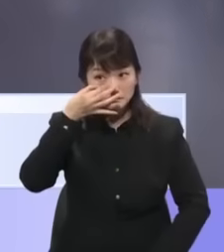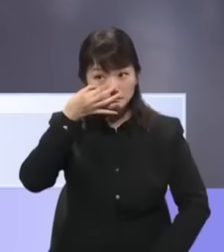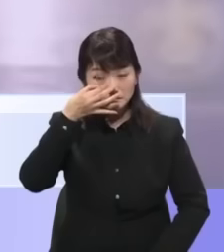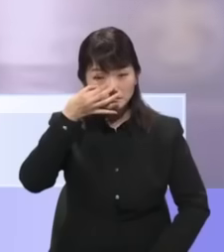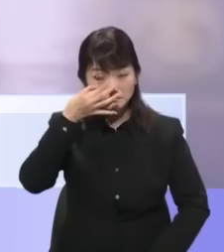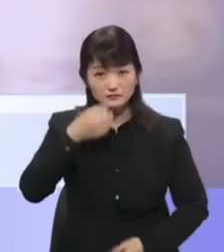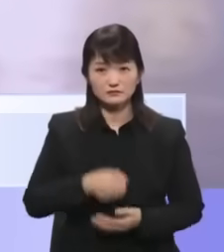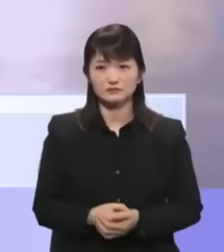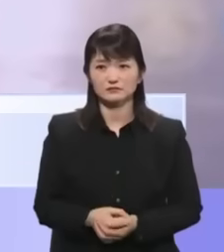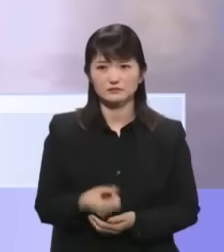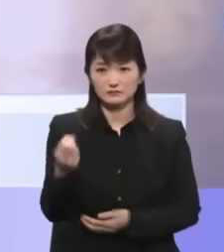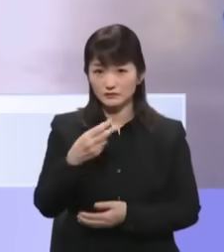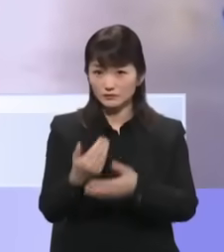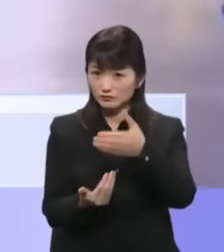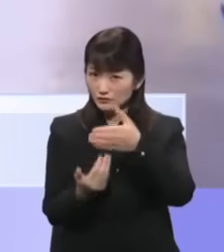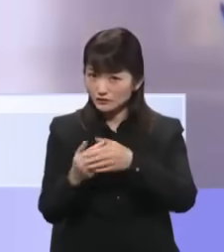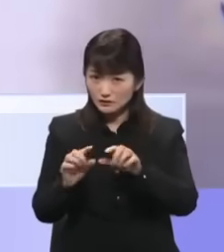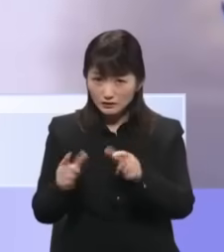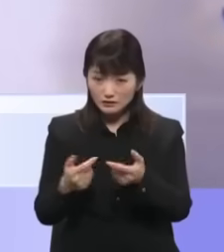않은